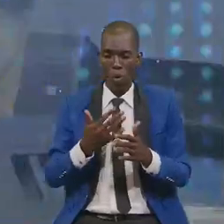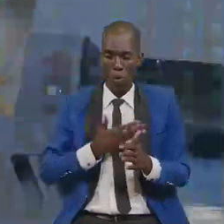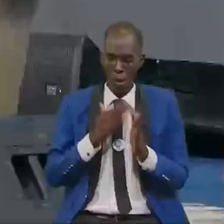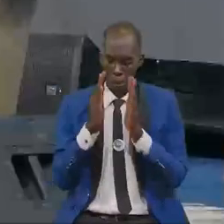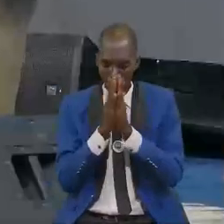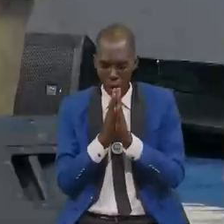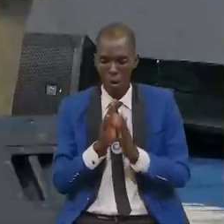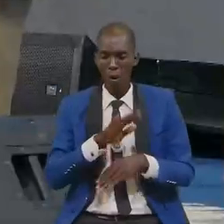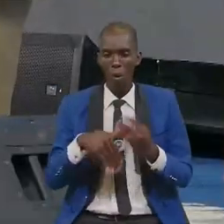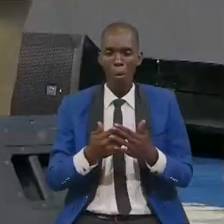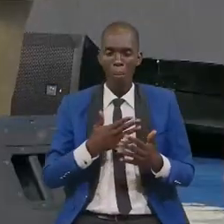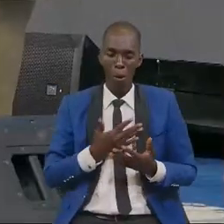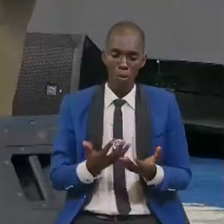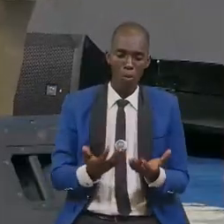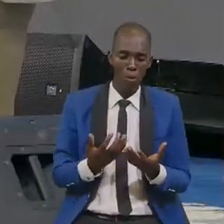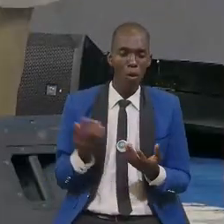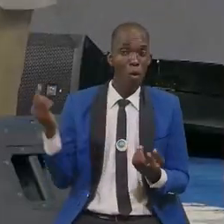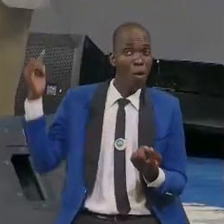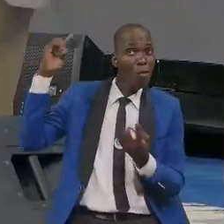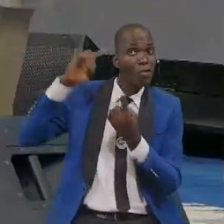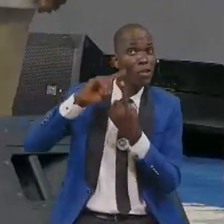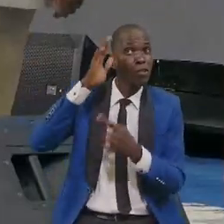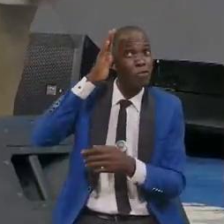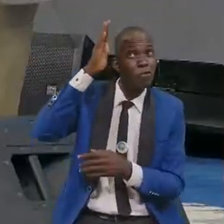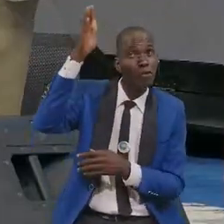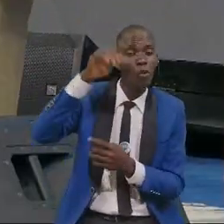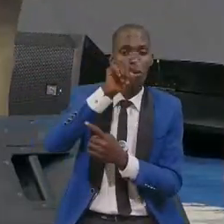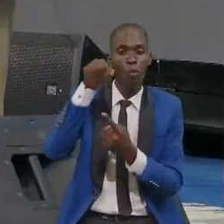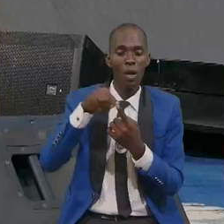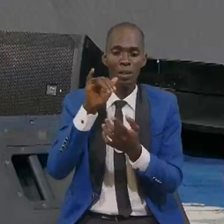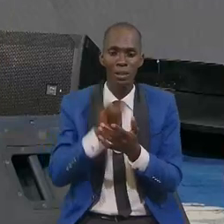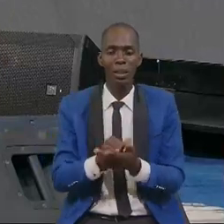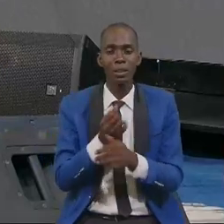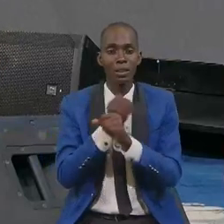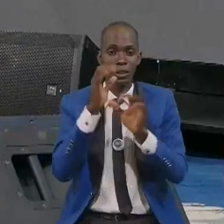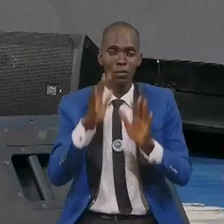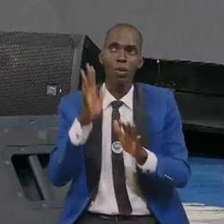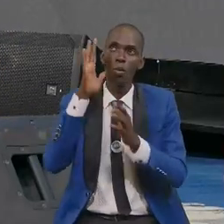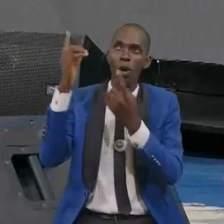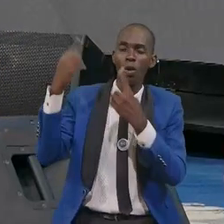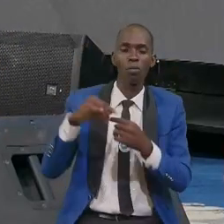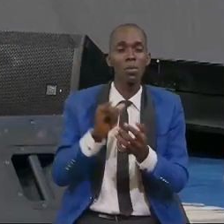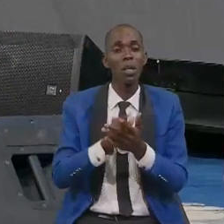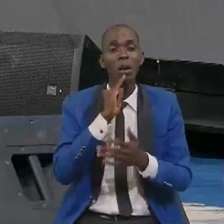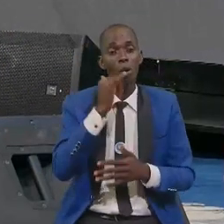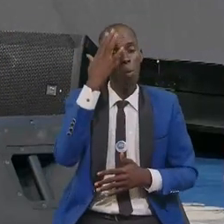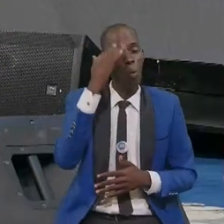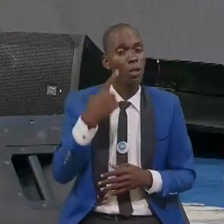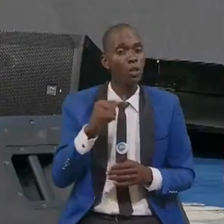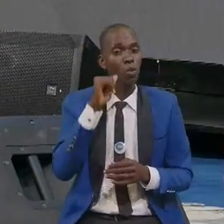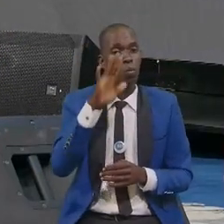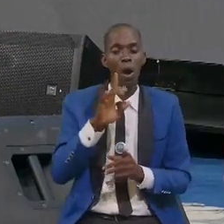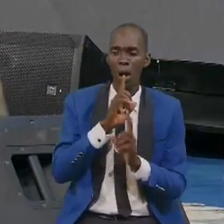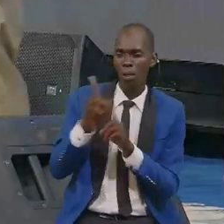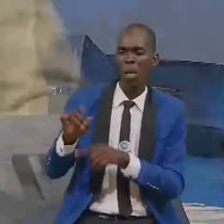jusqu'à ce que l'avenir quand le Messie viendra alors la femme lui dit je sais